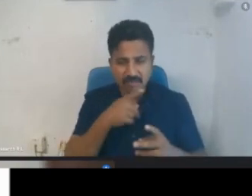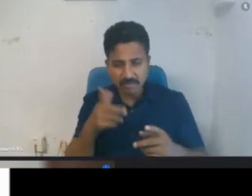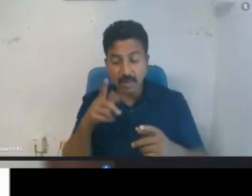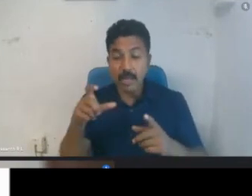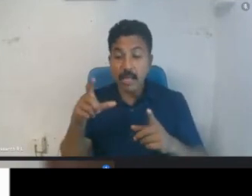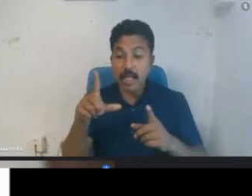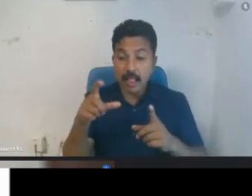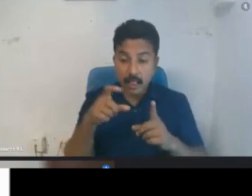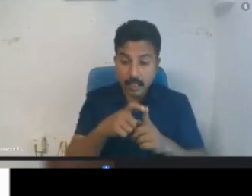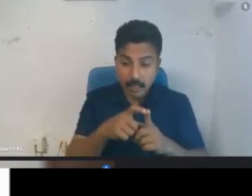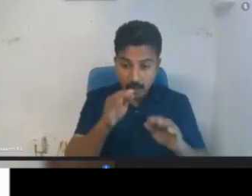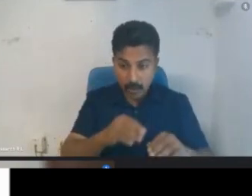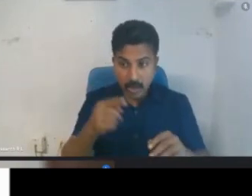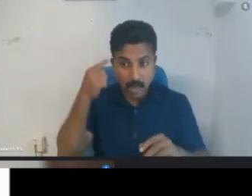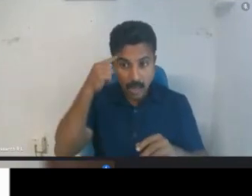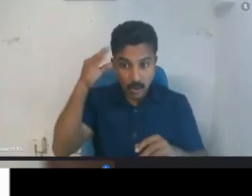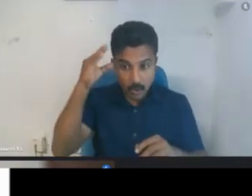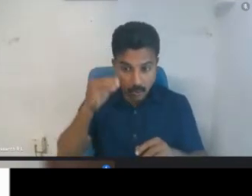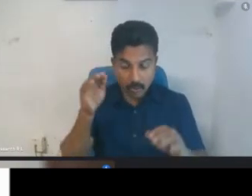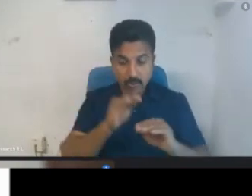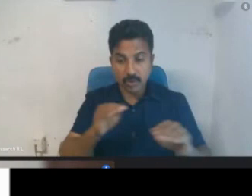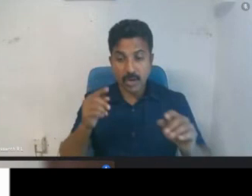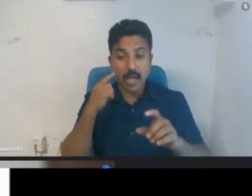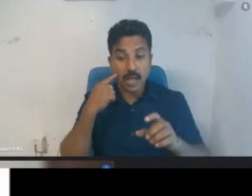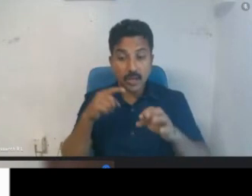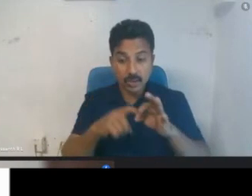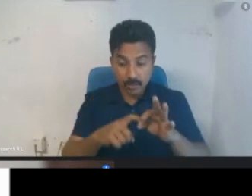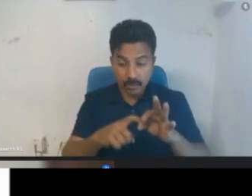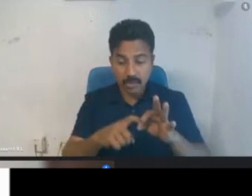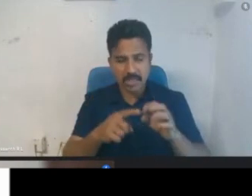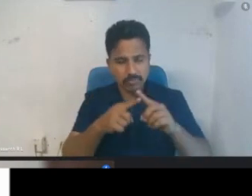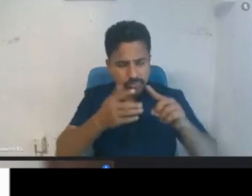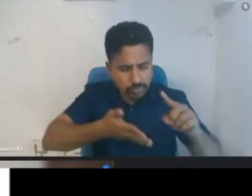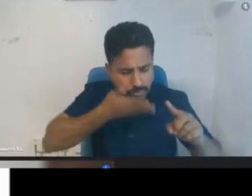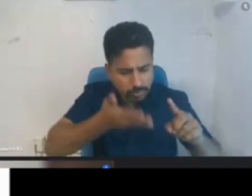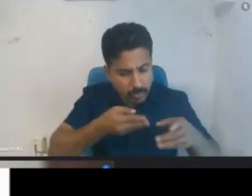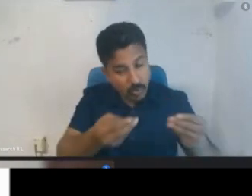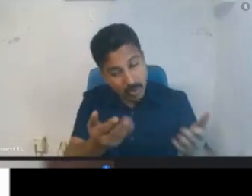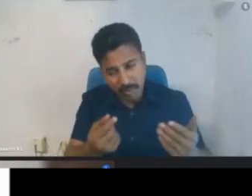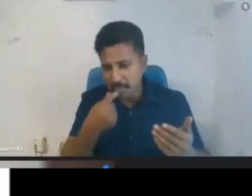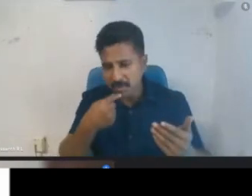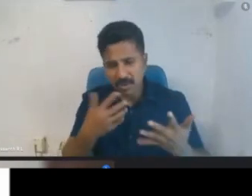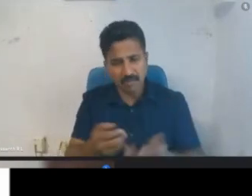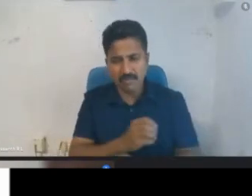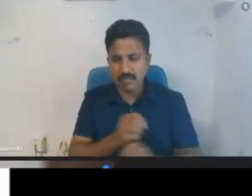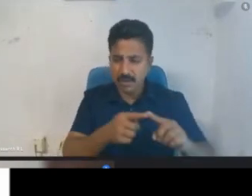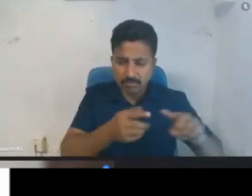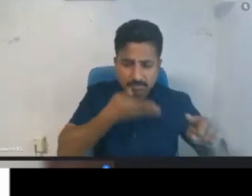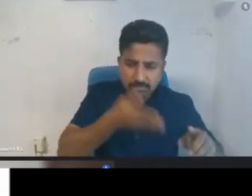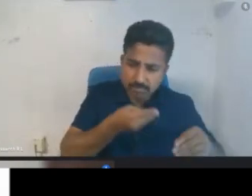ലേണിംഗ് ഡിസബിലിറ്റീസ് ഒക്കെ ഉള്ള കുട്ടികളാണ്, ഐക്യുവിന്റെ ഇഷ്യൂസ് ഉള്ള കുട്ടികളാണെങ്കിൽ തെറാപ്പികളിലൂടെ നമുക്ക് പ്രശ്നങ്ങൾ സോൾവ് ചെയ്യാനായിട്ട് കഴിയും.